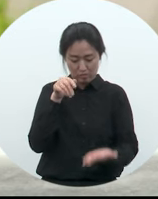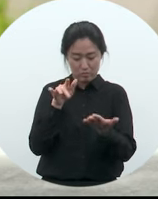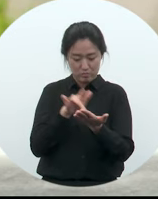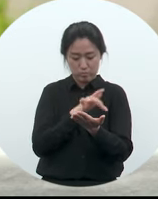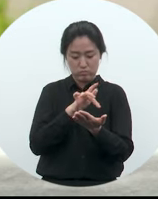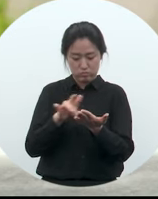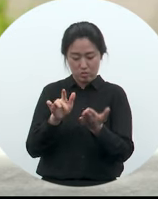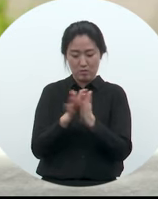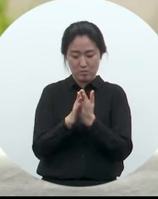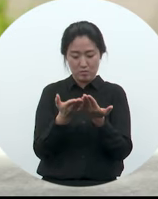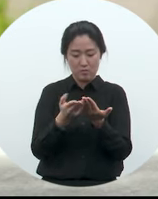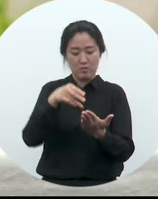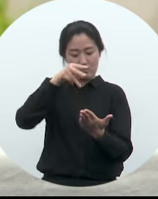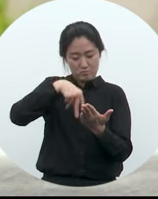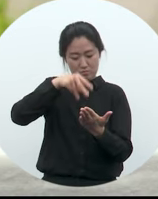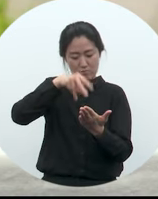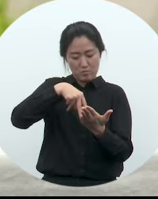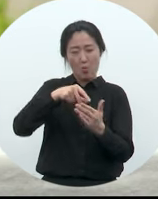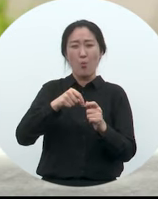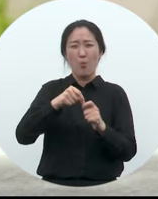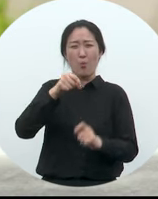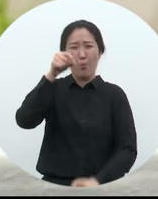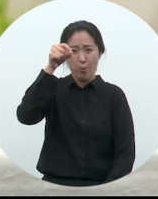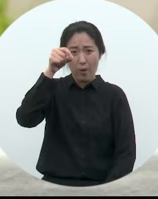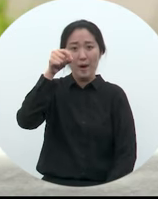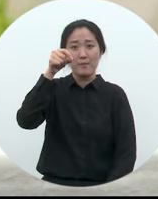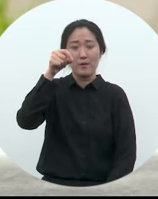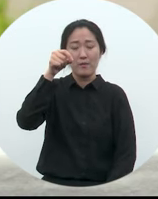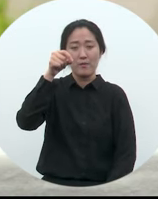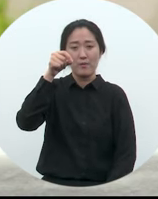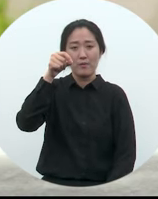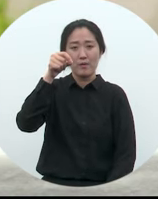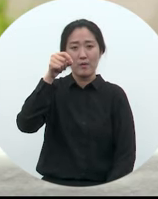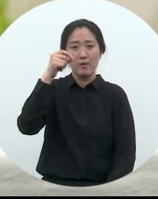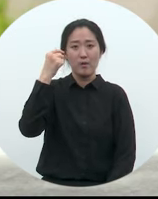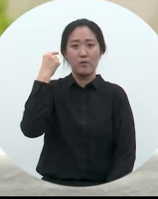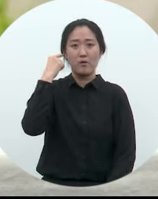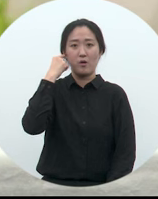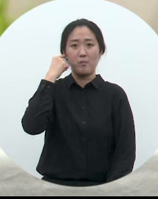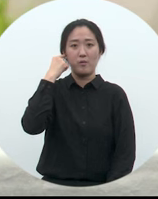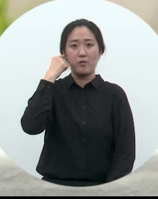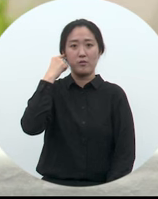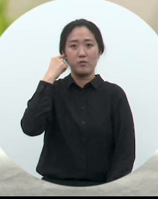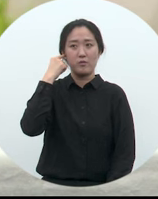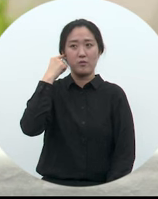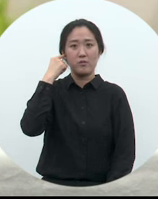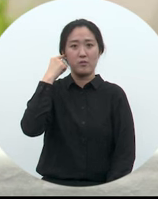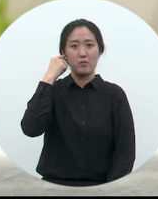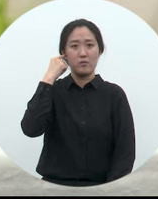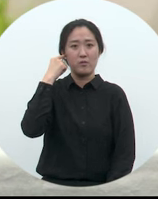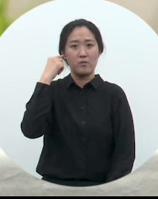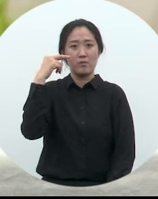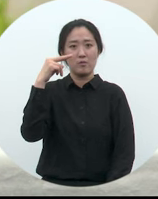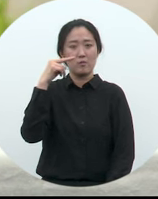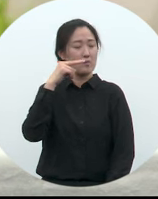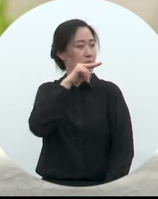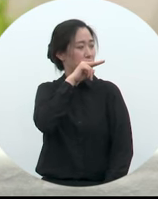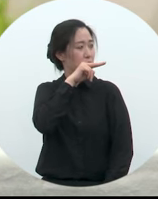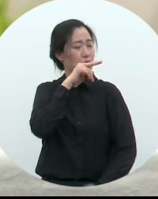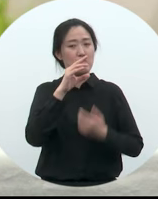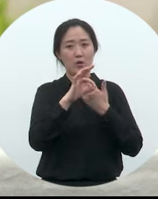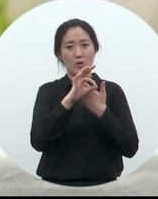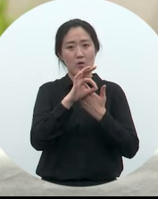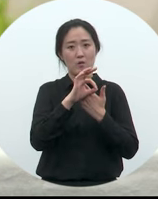많이 숙이는데, 이 고개 숙이는 자세가 오랫동안 지속이 되게 되면은 옆에서 본 목뼈가 이렇게 C자로 돼